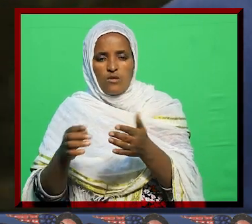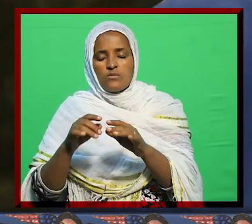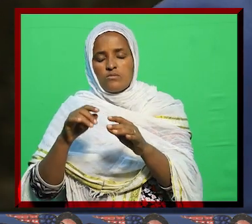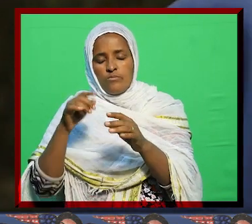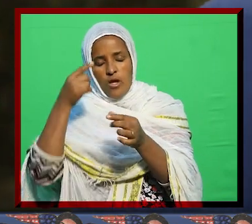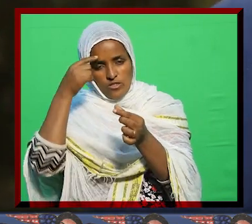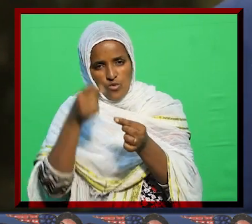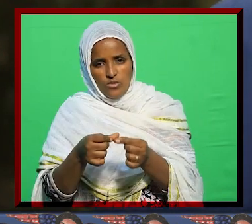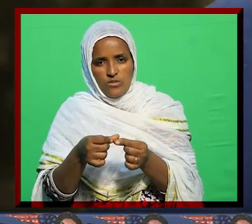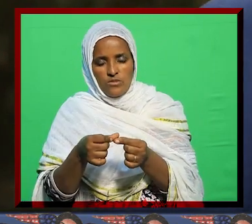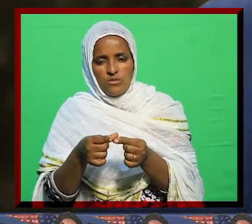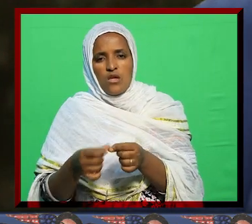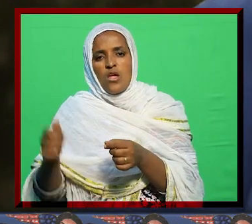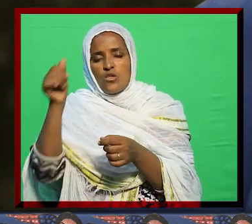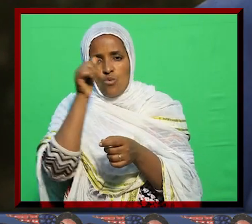ቅዱሳንን መዘከር